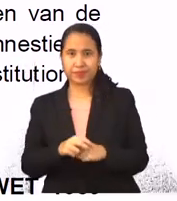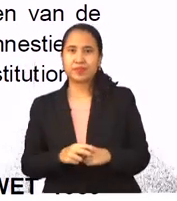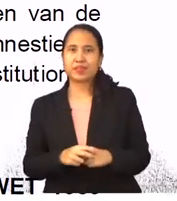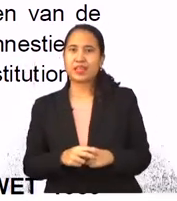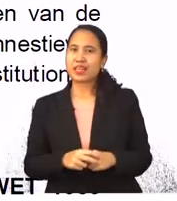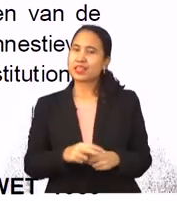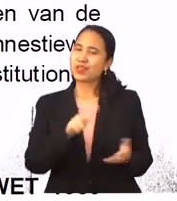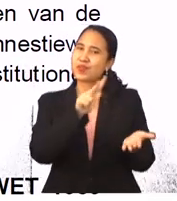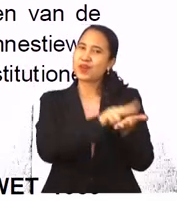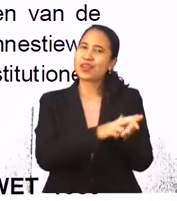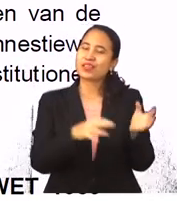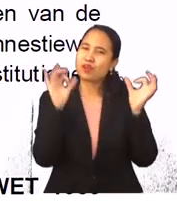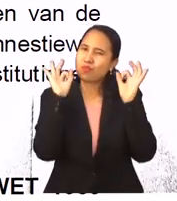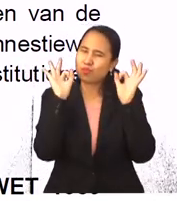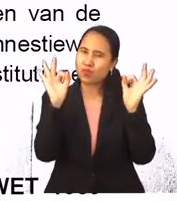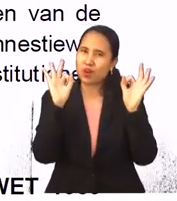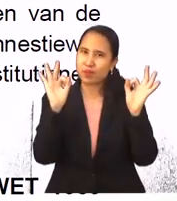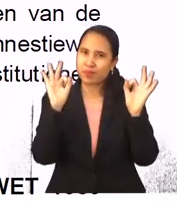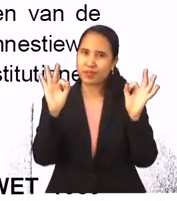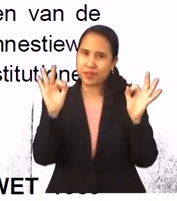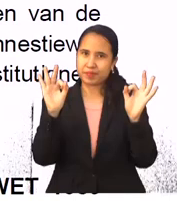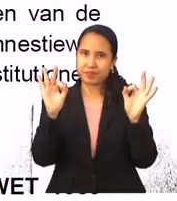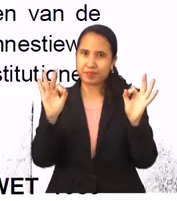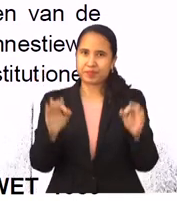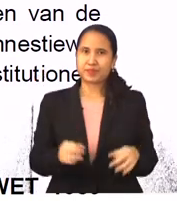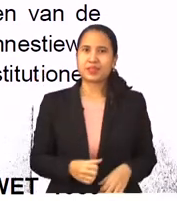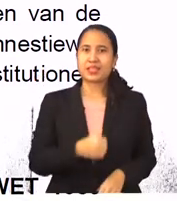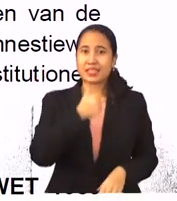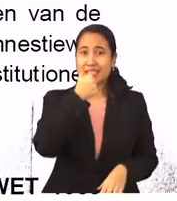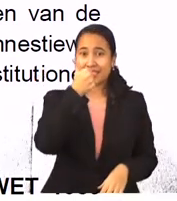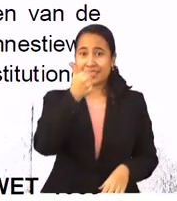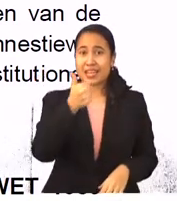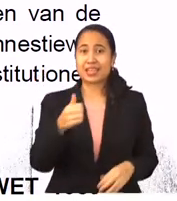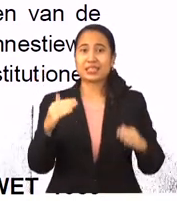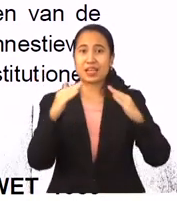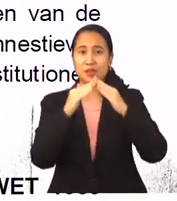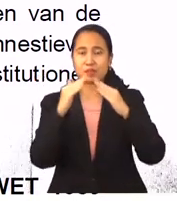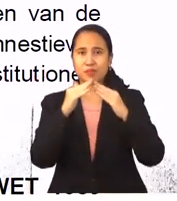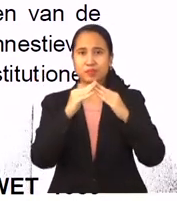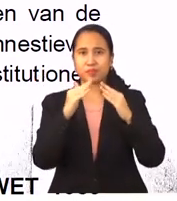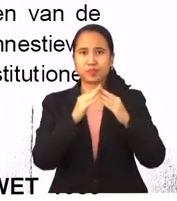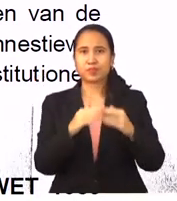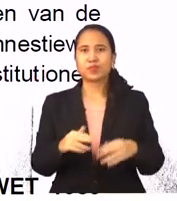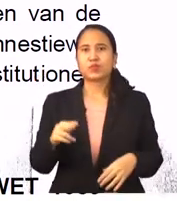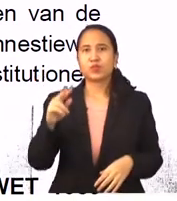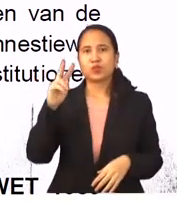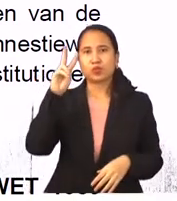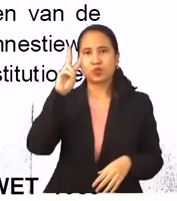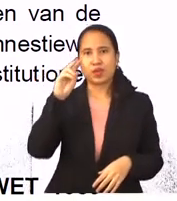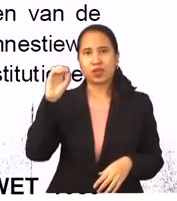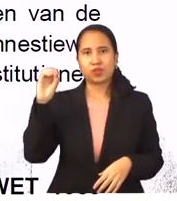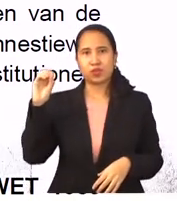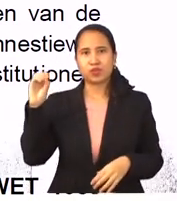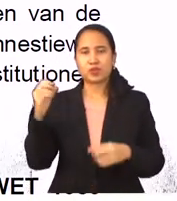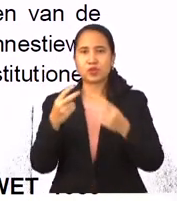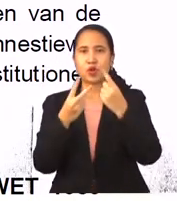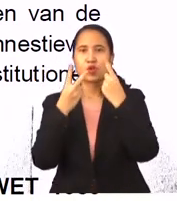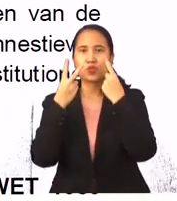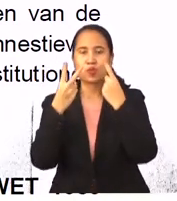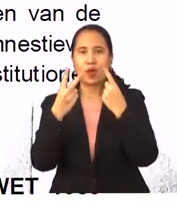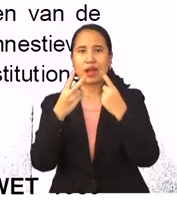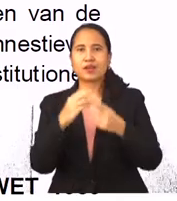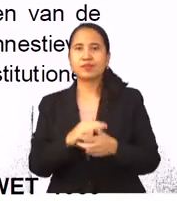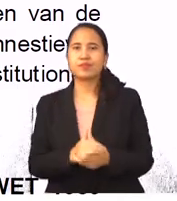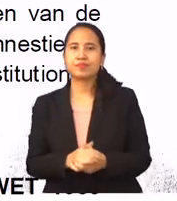formele zin en is eveneens reeds op 6 april 2012 in werking getreden. Hiermee voldoet het voorgaande